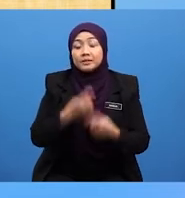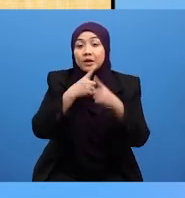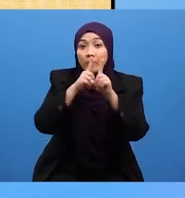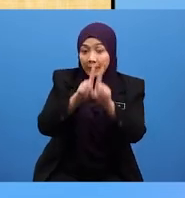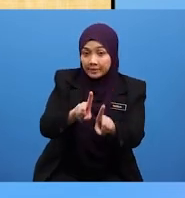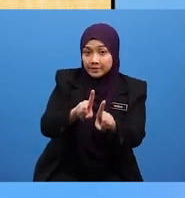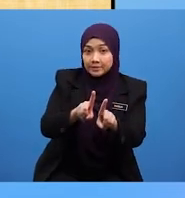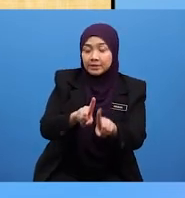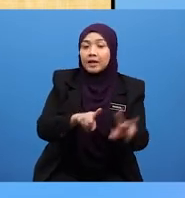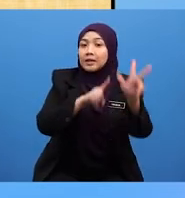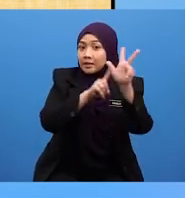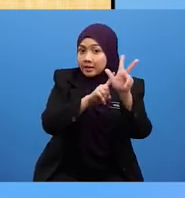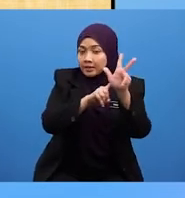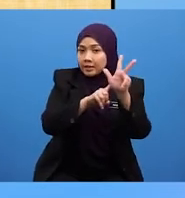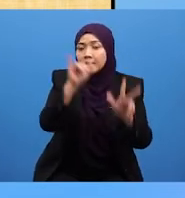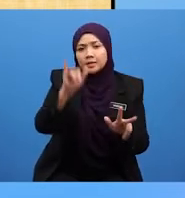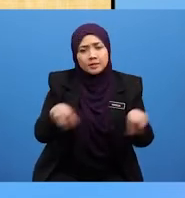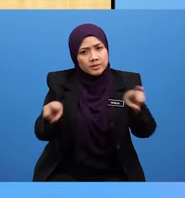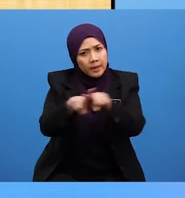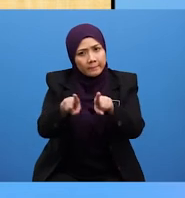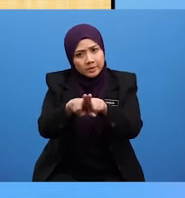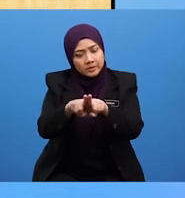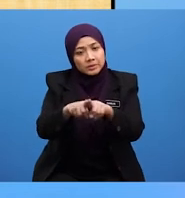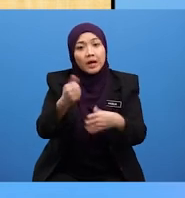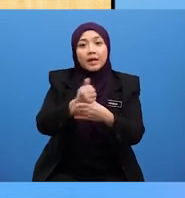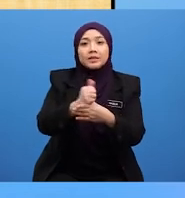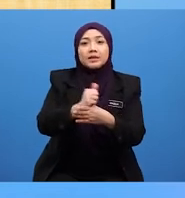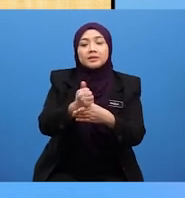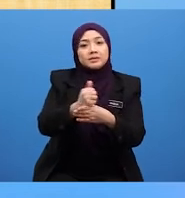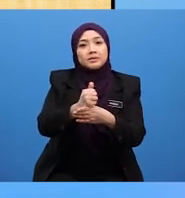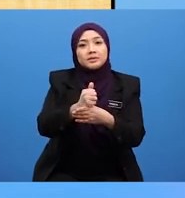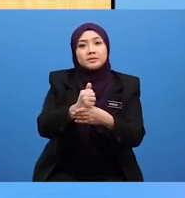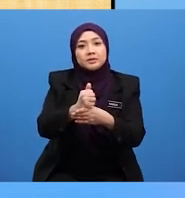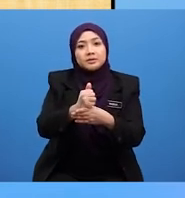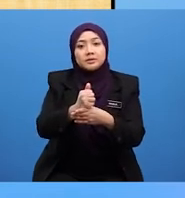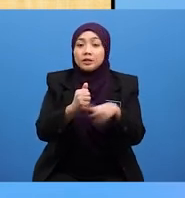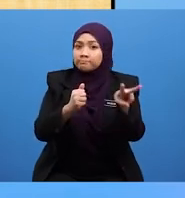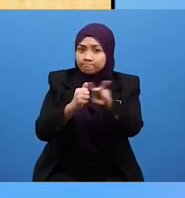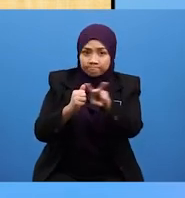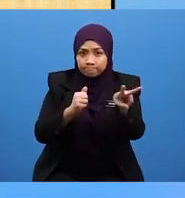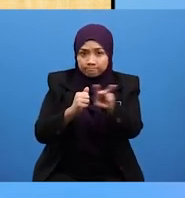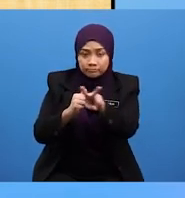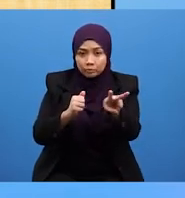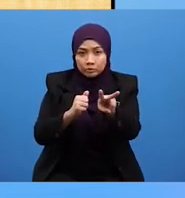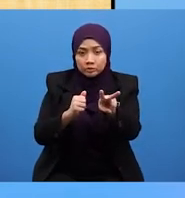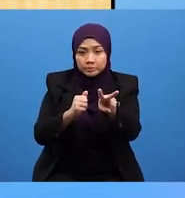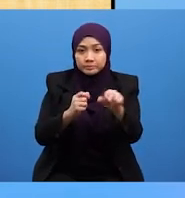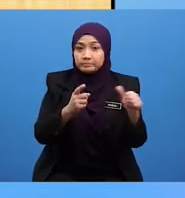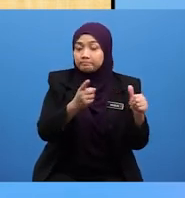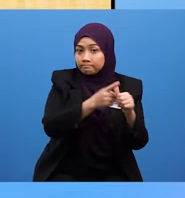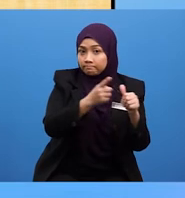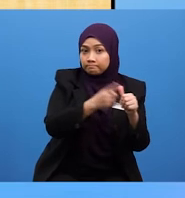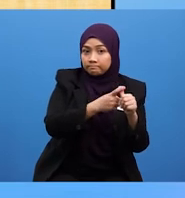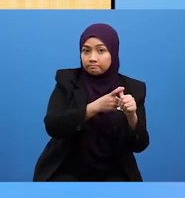Jawapannya, tiga persamaan antara termoplastik dengan plastik termoset ialah